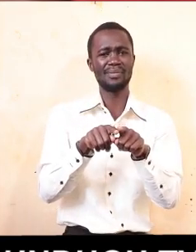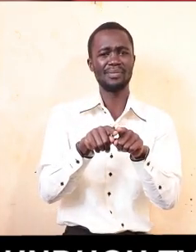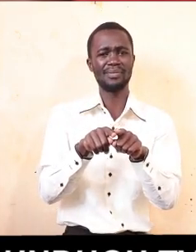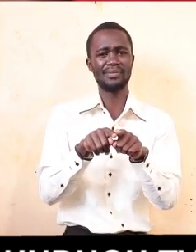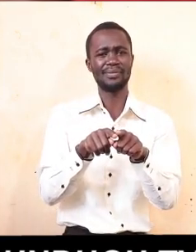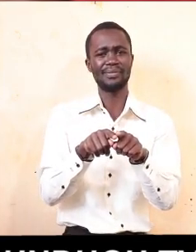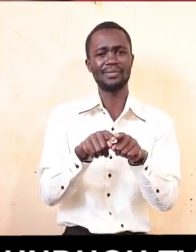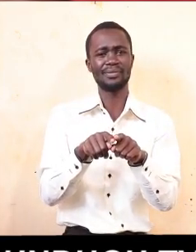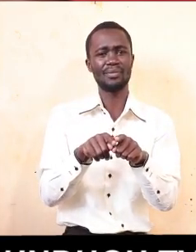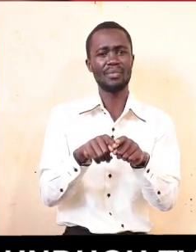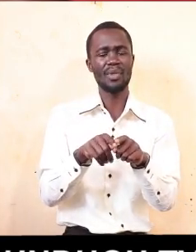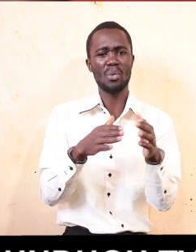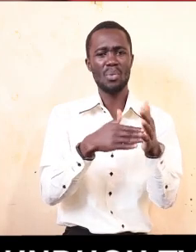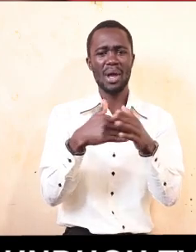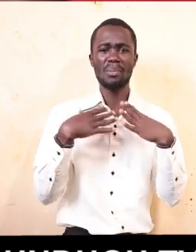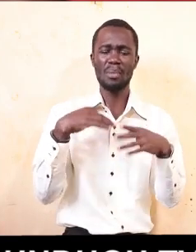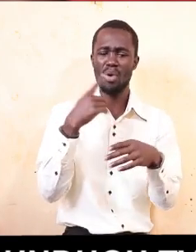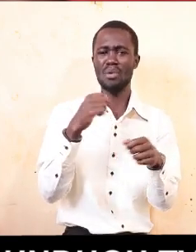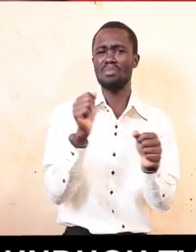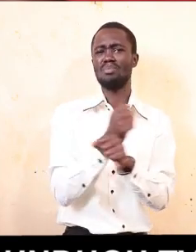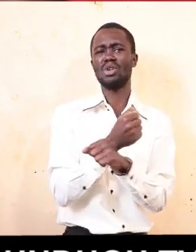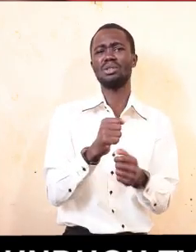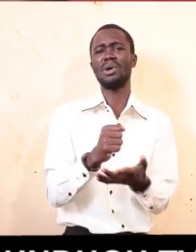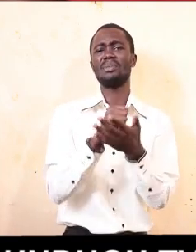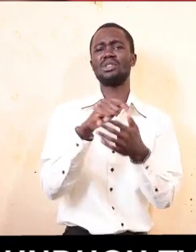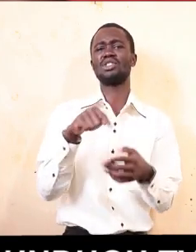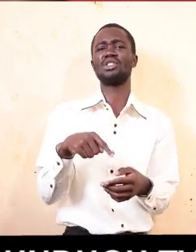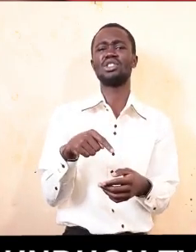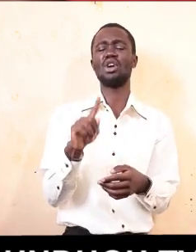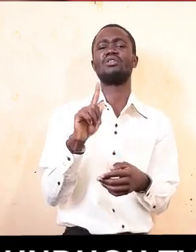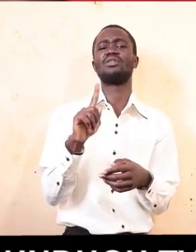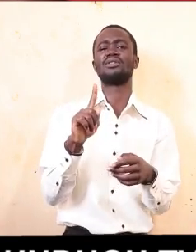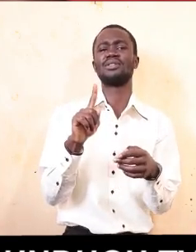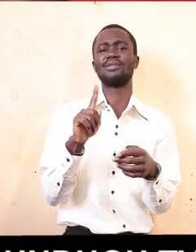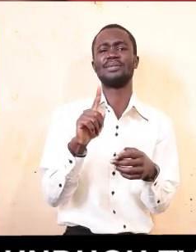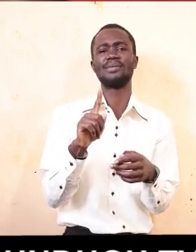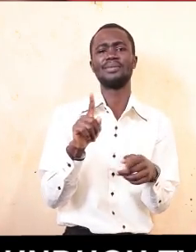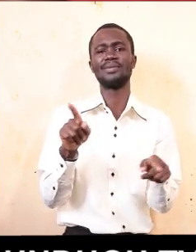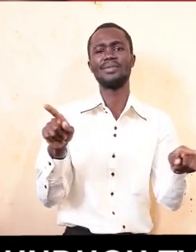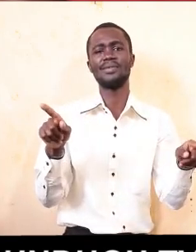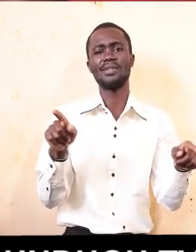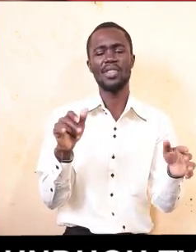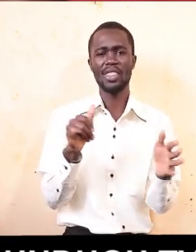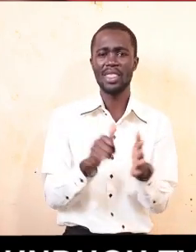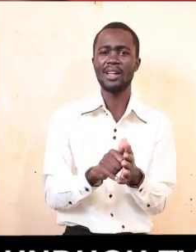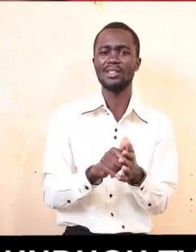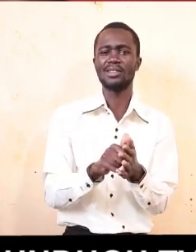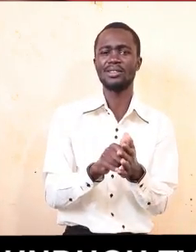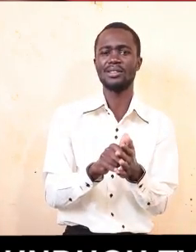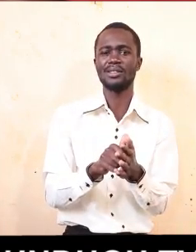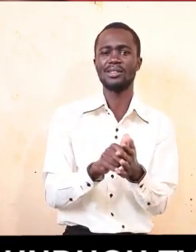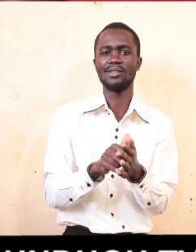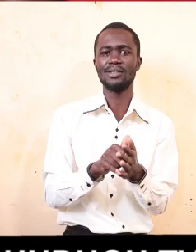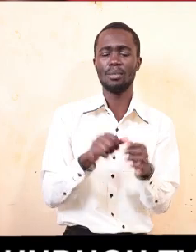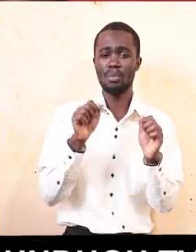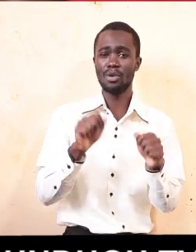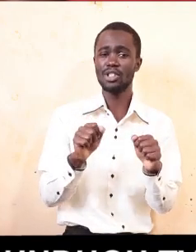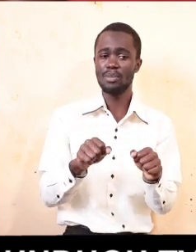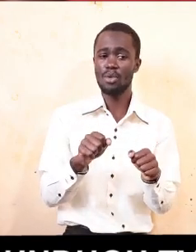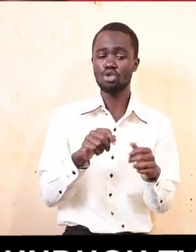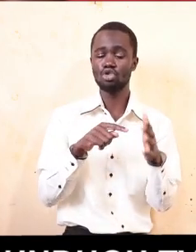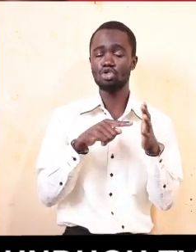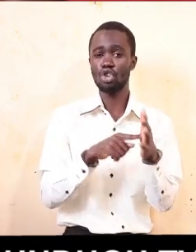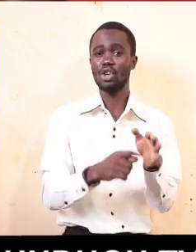hawajiwezi, hili nguvu zake na uwezo wake uweze kudhihirisha ya kwamba yeye ni Mungu,